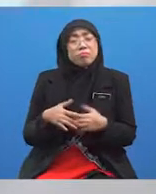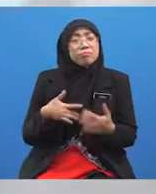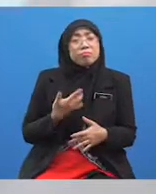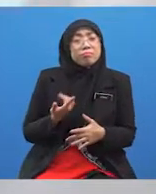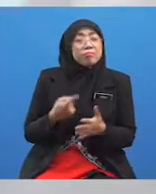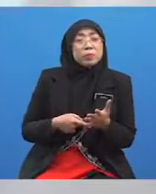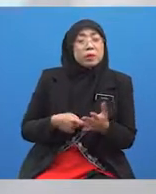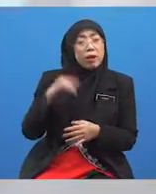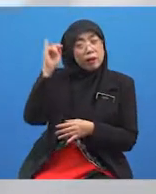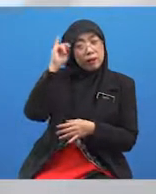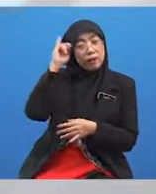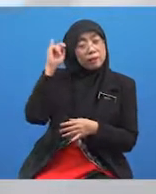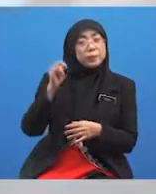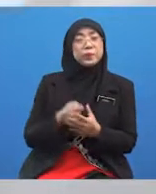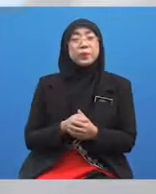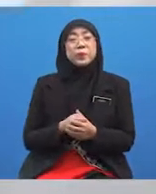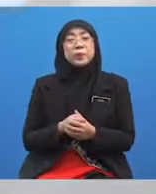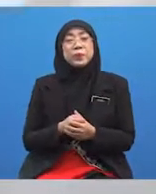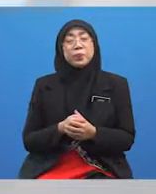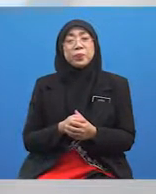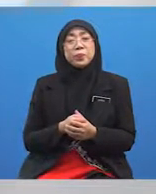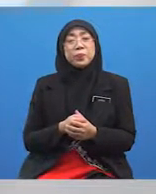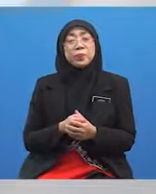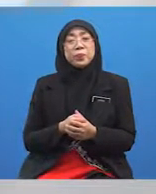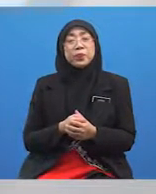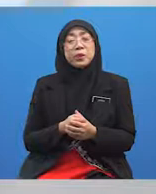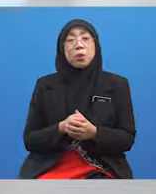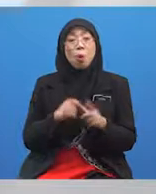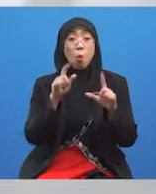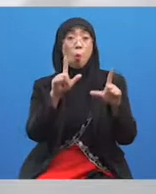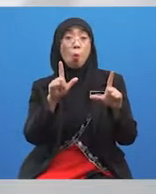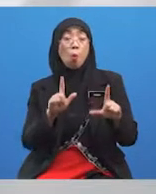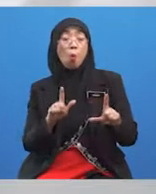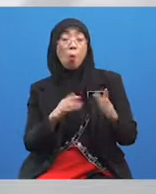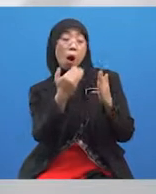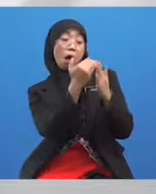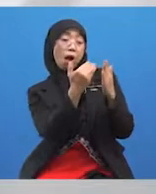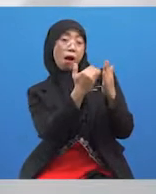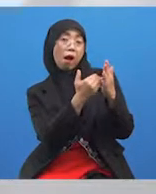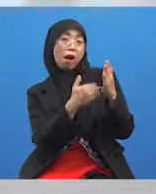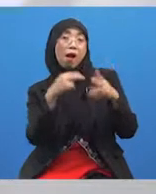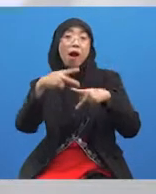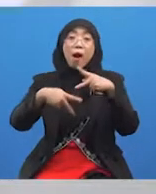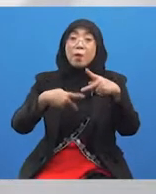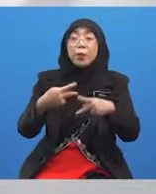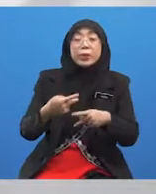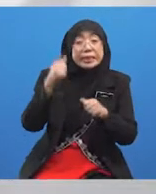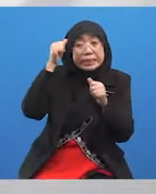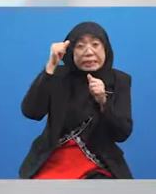aiting? Peta aiting adalah satu carta atau langkah bagi sesuatu proses. Oleh itu,